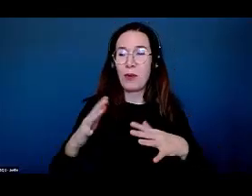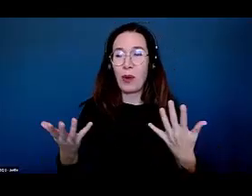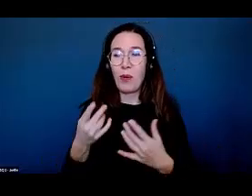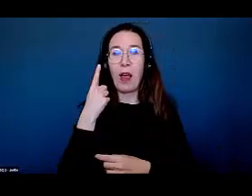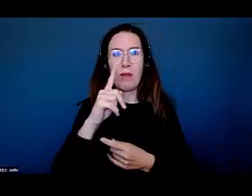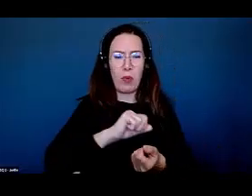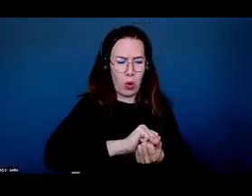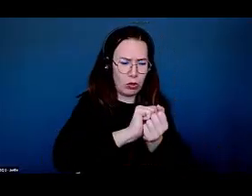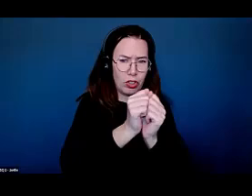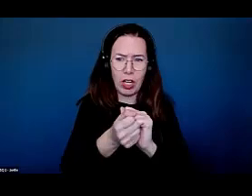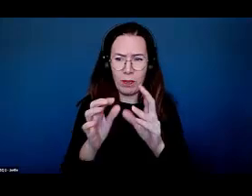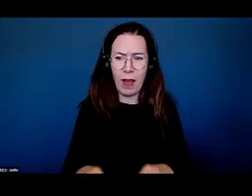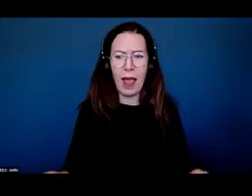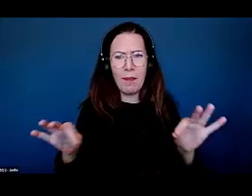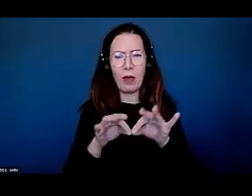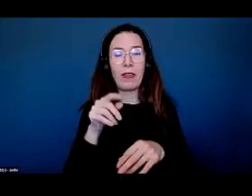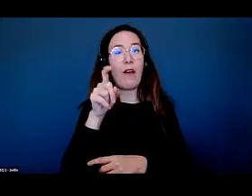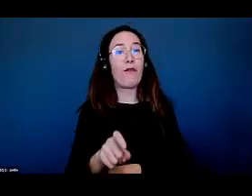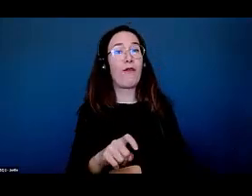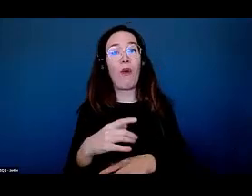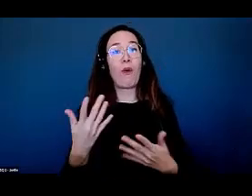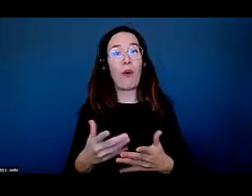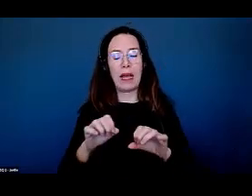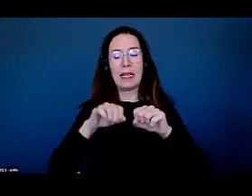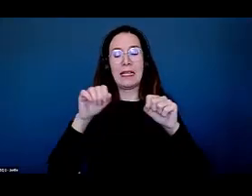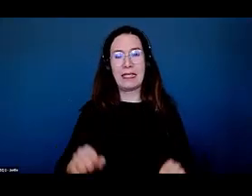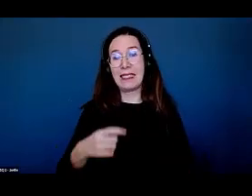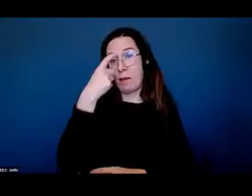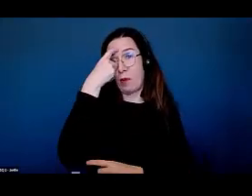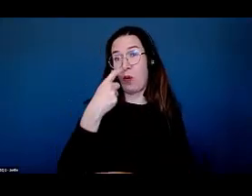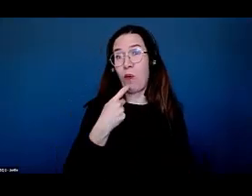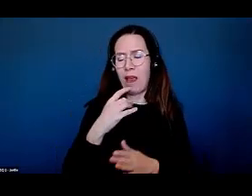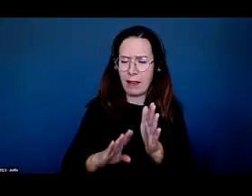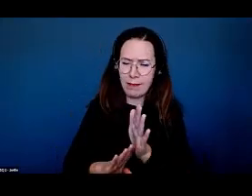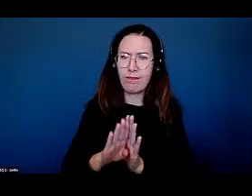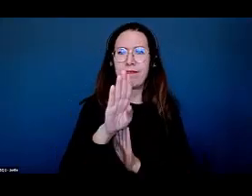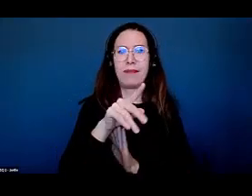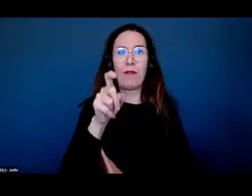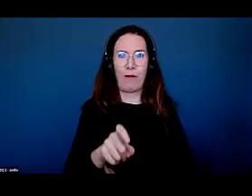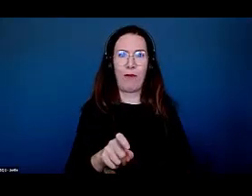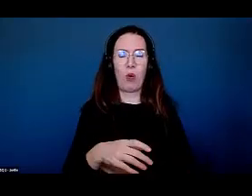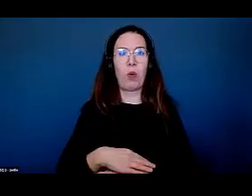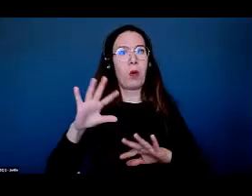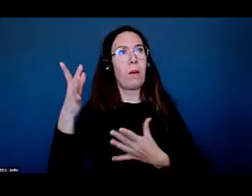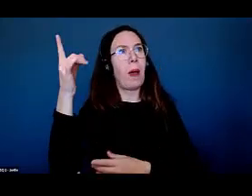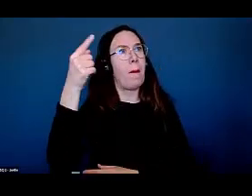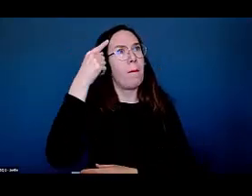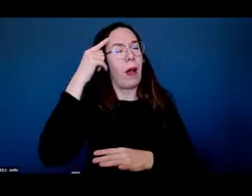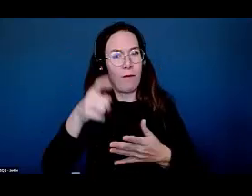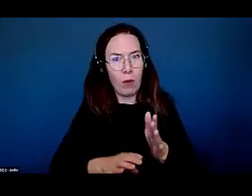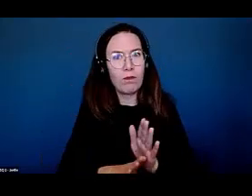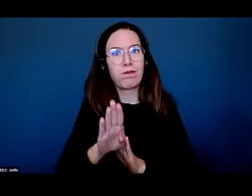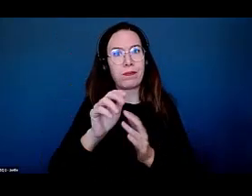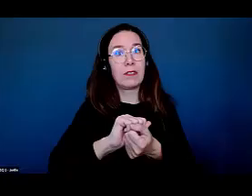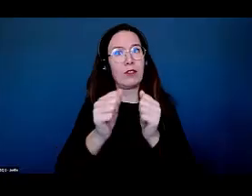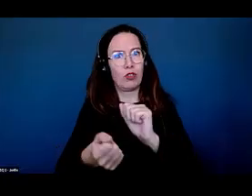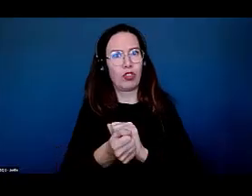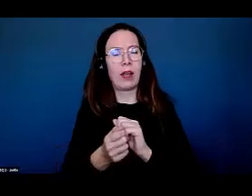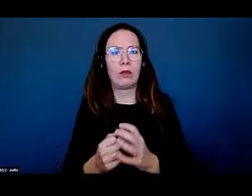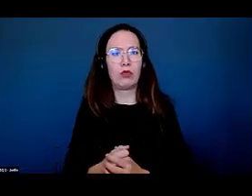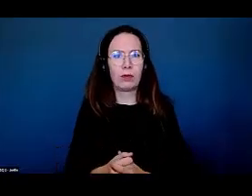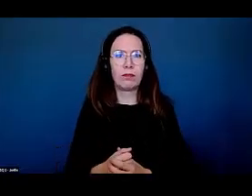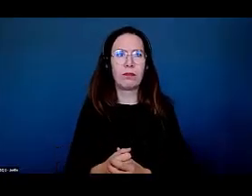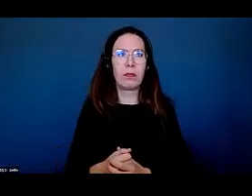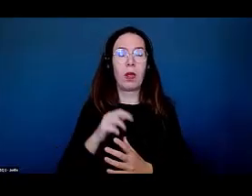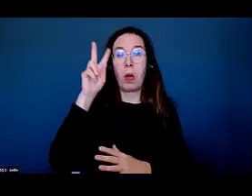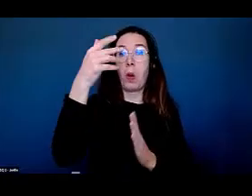été souligné que pour ancrer un changement significatif, il fallait faire évoluer nos systèmes de croyances complètement et notre état d'esprit. Il faut donc